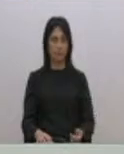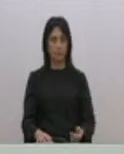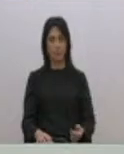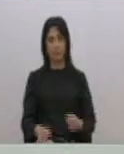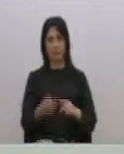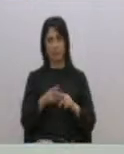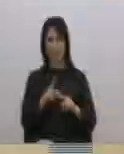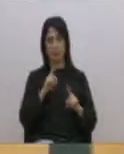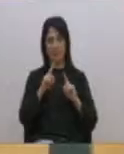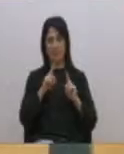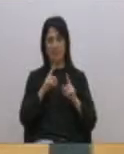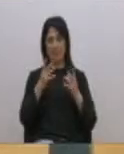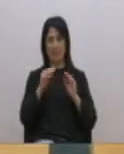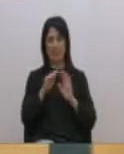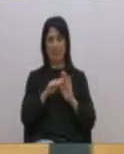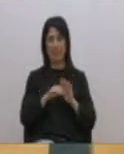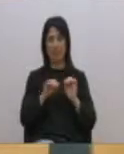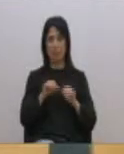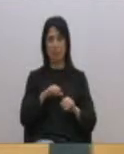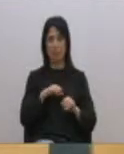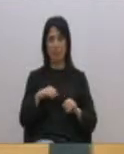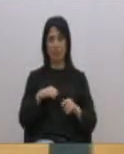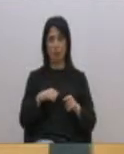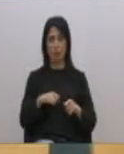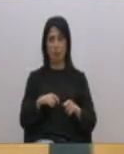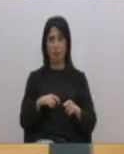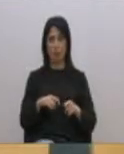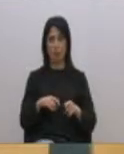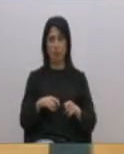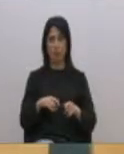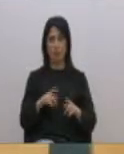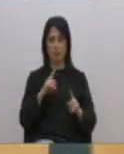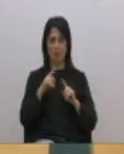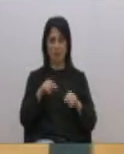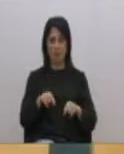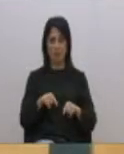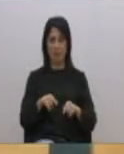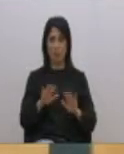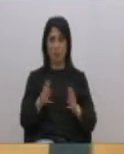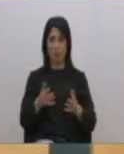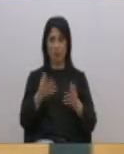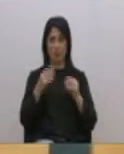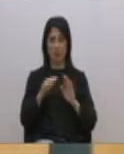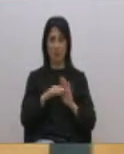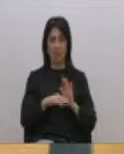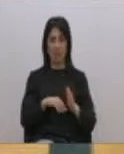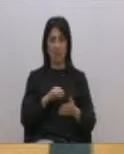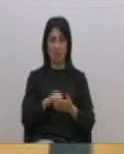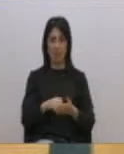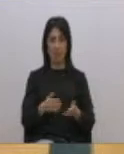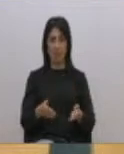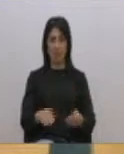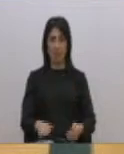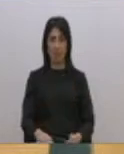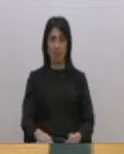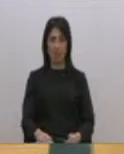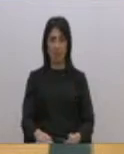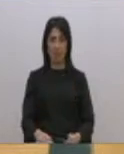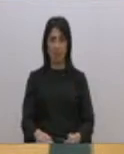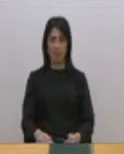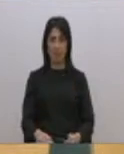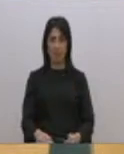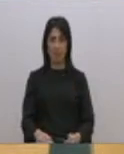Imitom rom, sesia, trista srigi, șeleba, titonat sesia zeve mohtes, trista srigi, să facem o